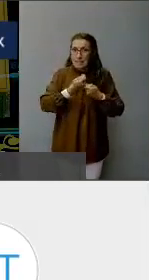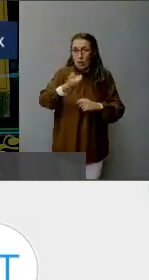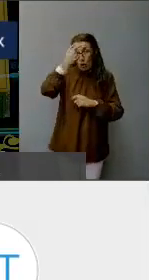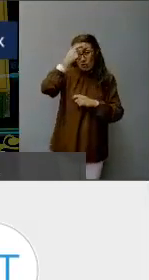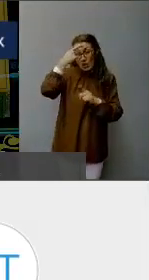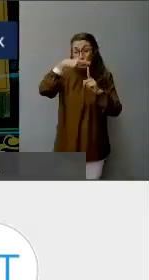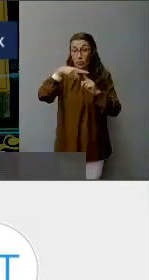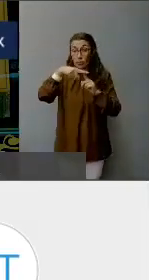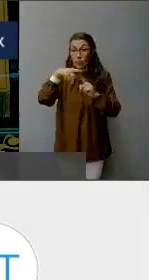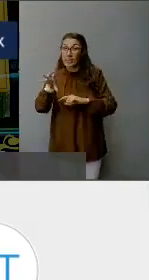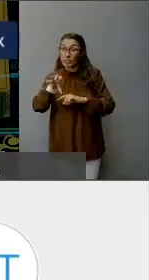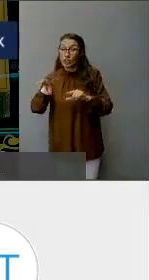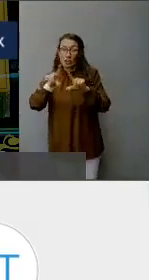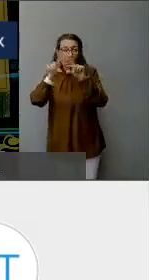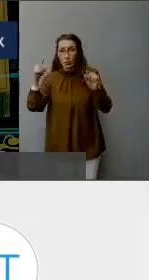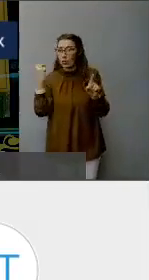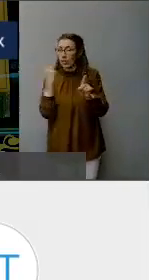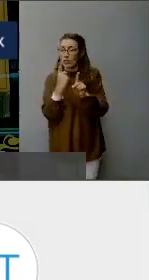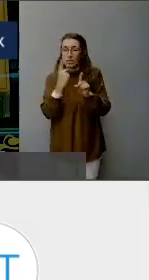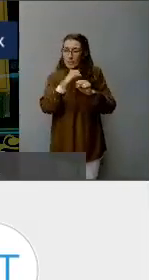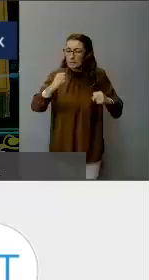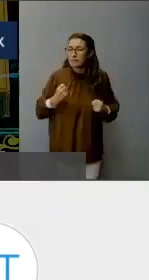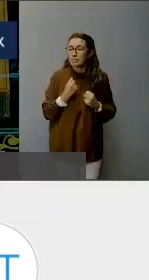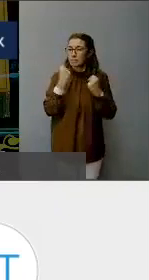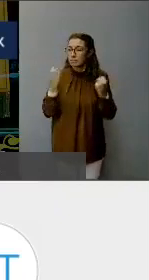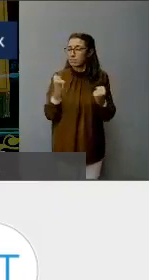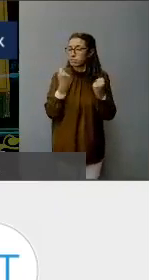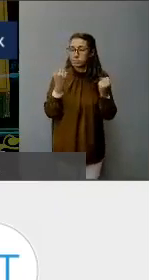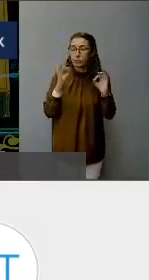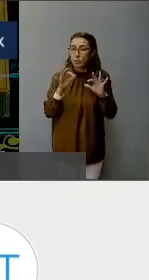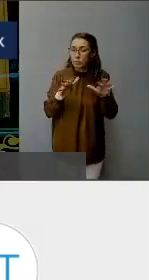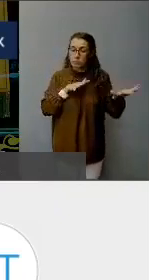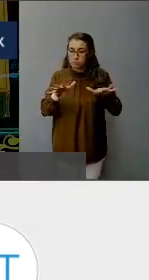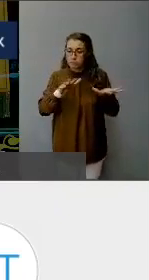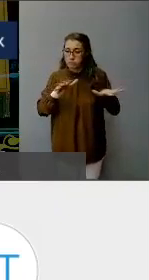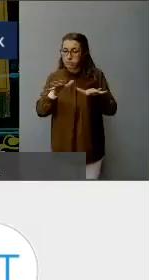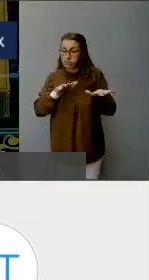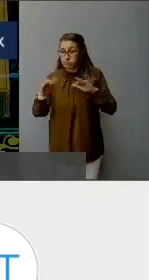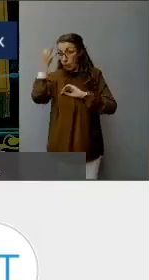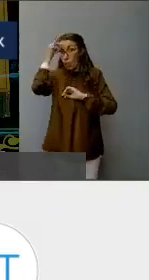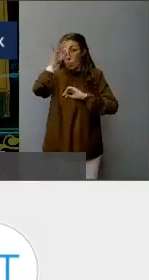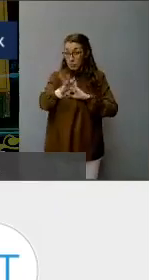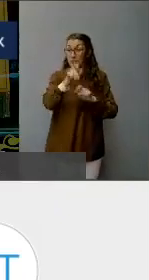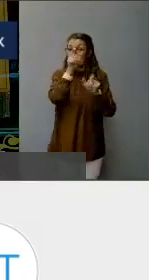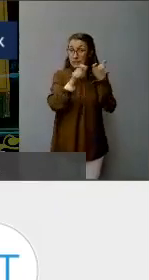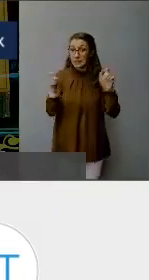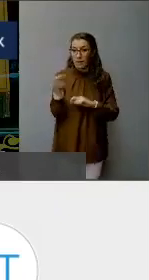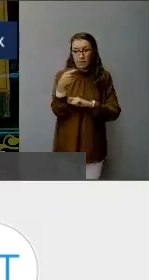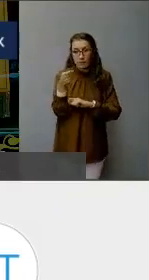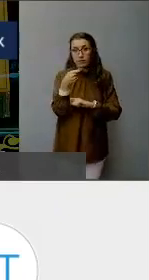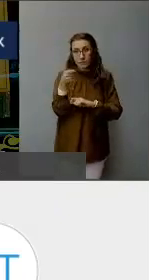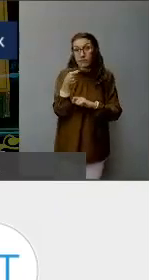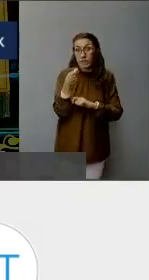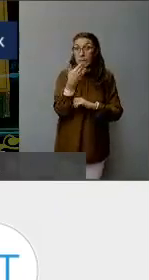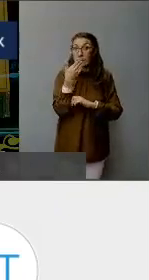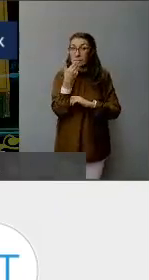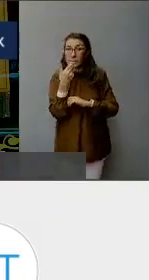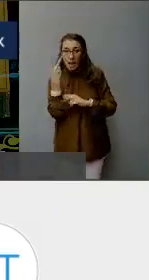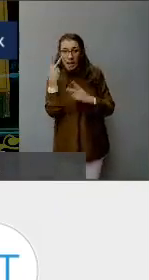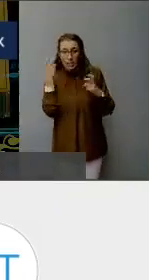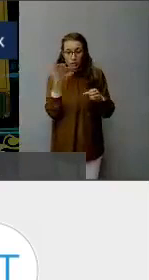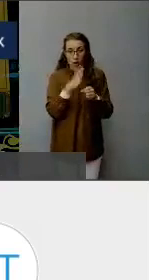ogni azione volta a colmare nel più breve tempo possibile le carenze di organico di vigili del fuoco di genova e della